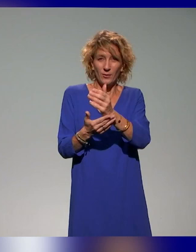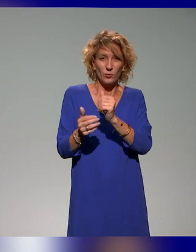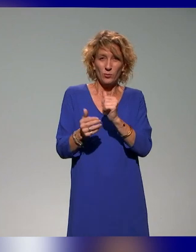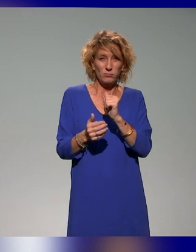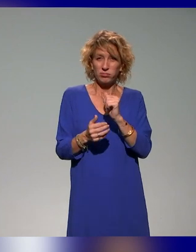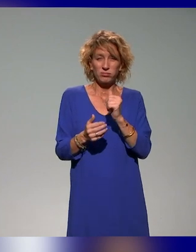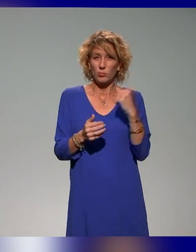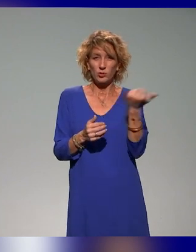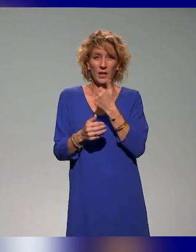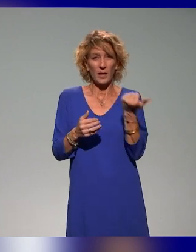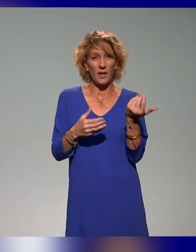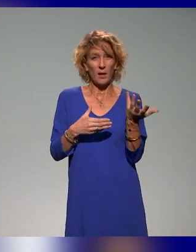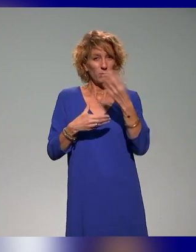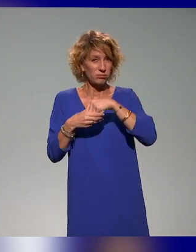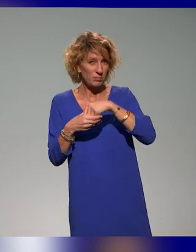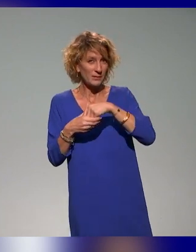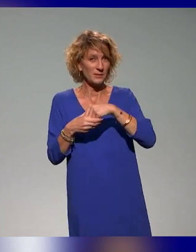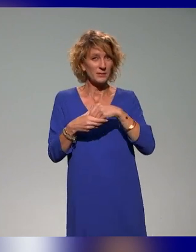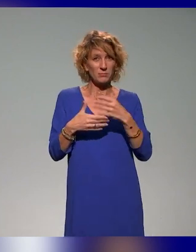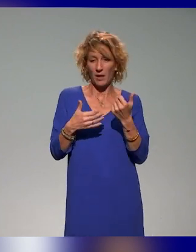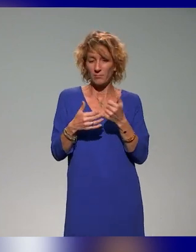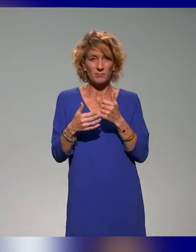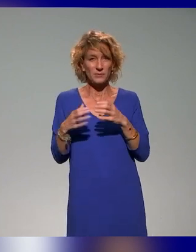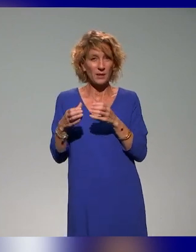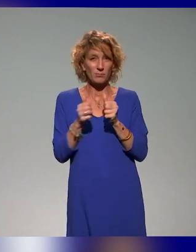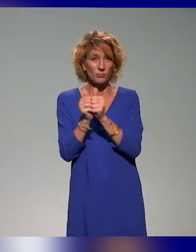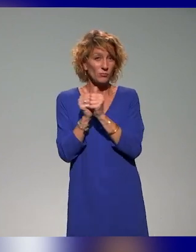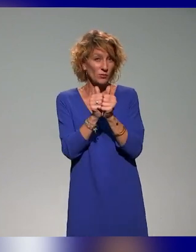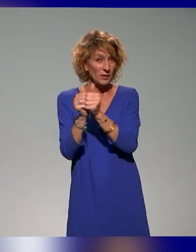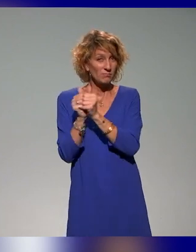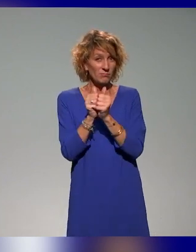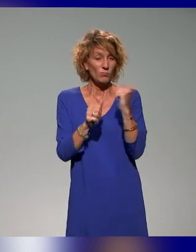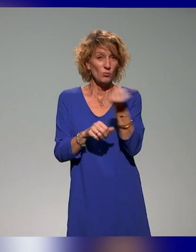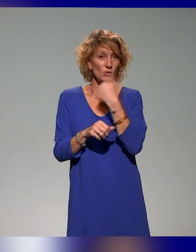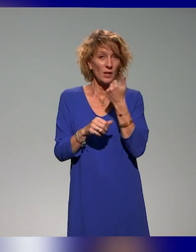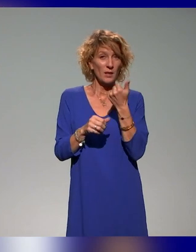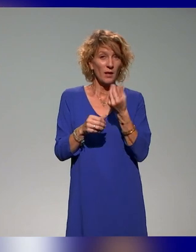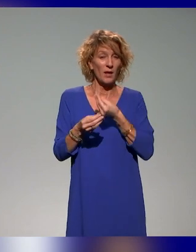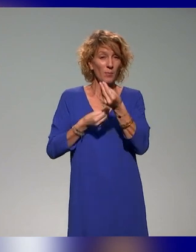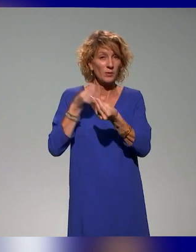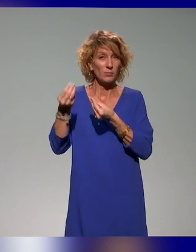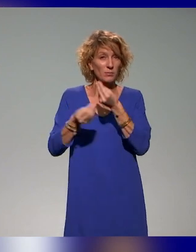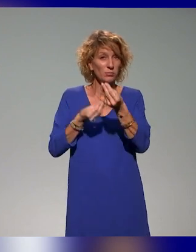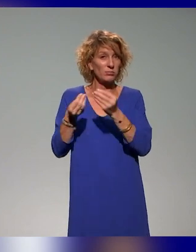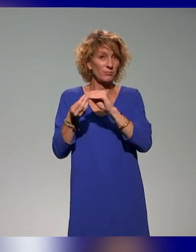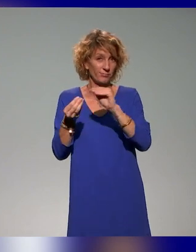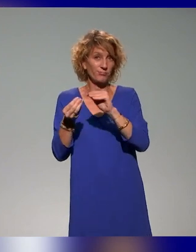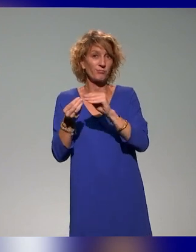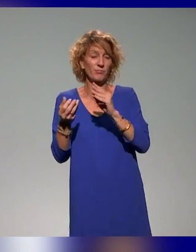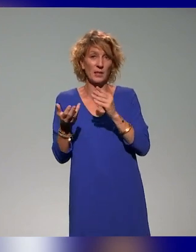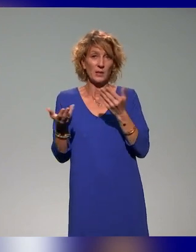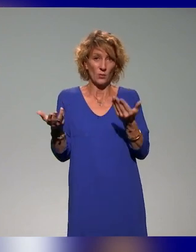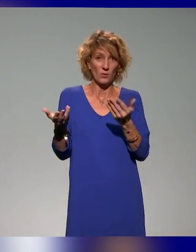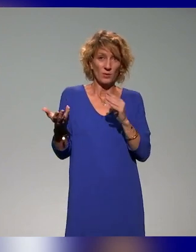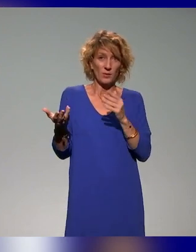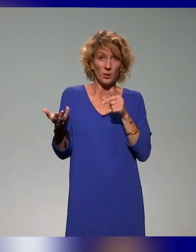puisse apporter des éléments. Donc, sur le principe, évidemment, ça a été pensé dans cet